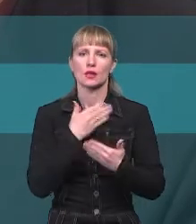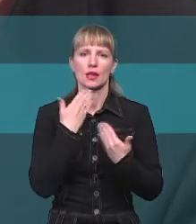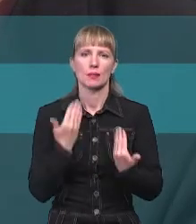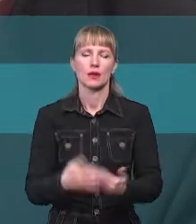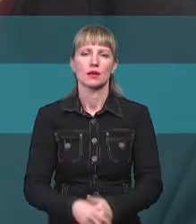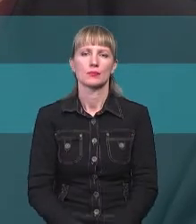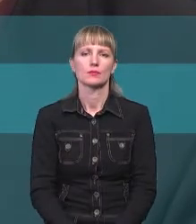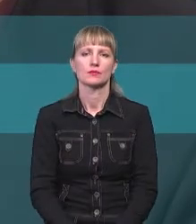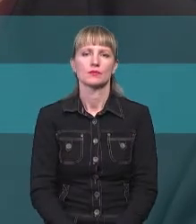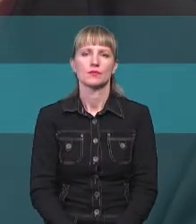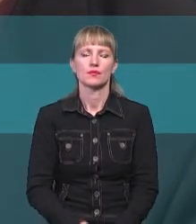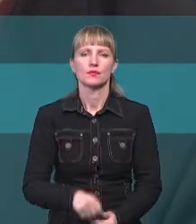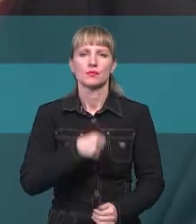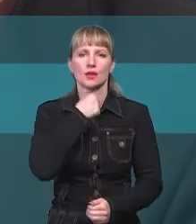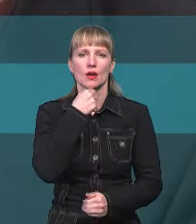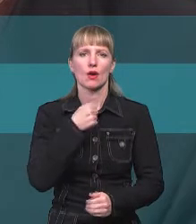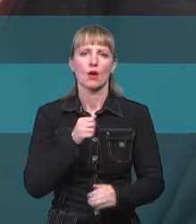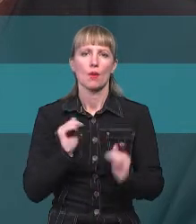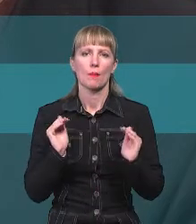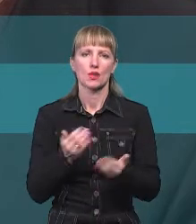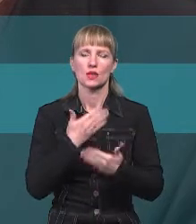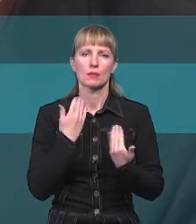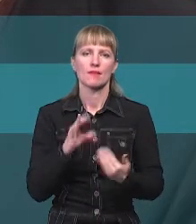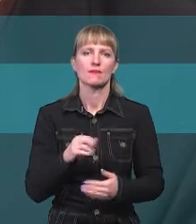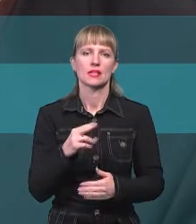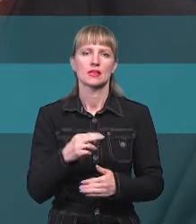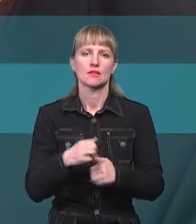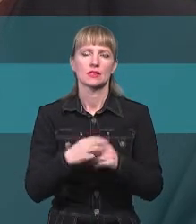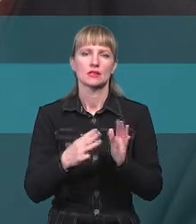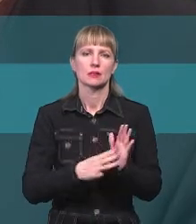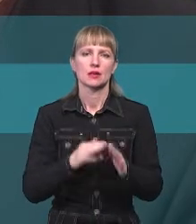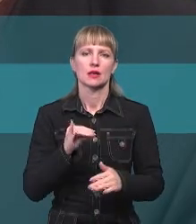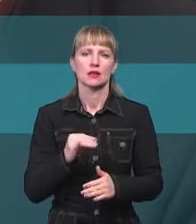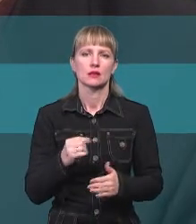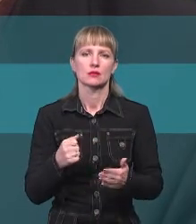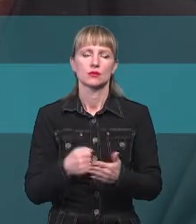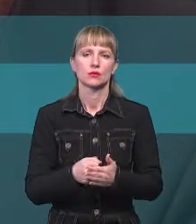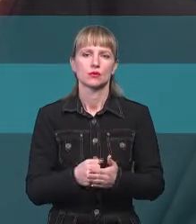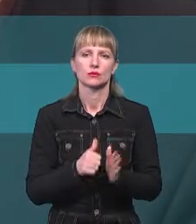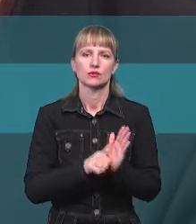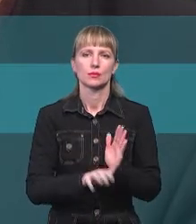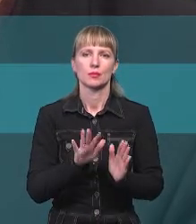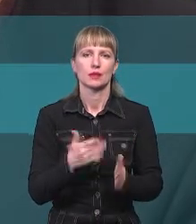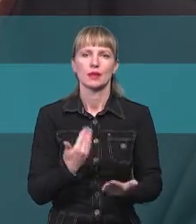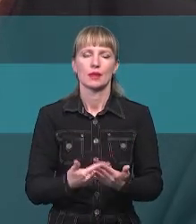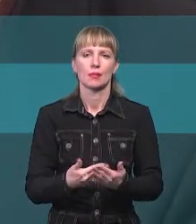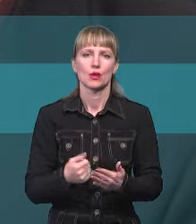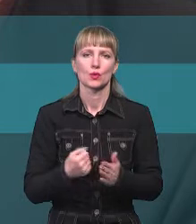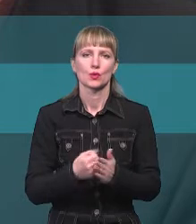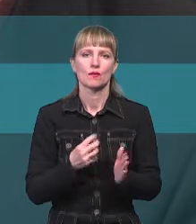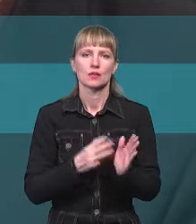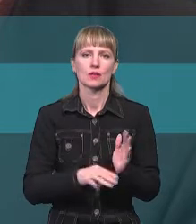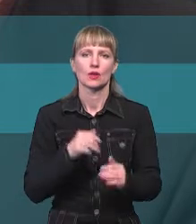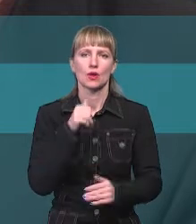Немає взагалі вікового обмеження, тобто від 18 і не знаю, до 65, наприклад, до